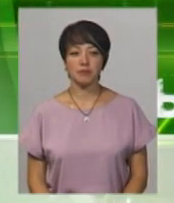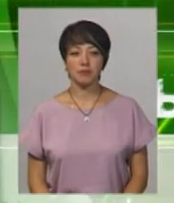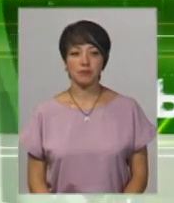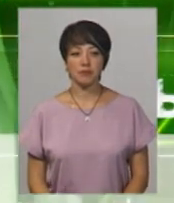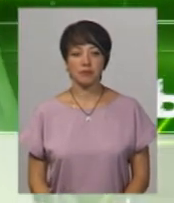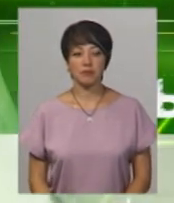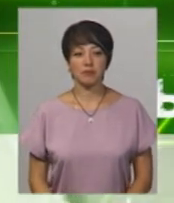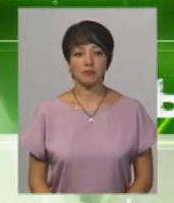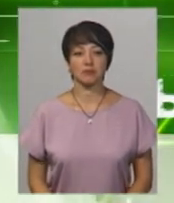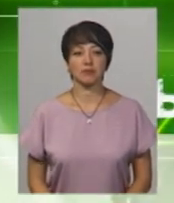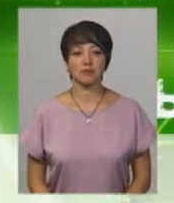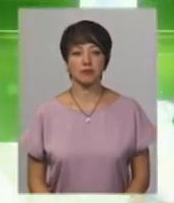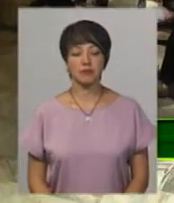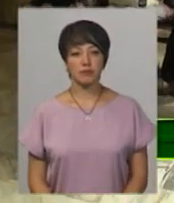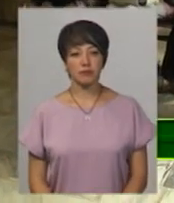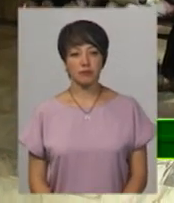Музика